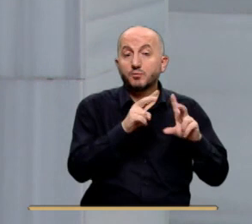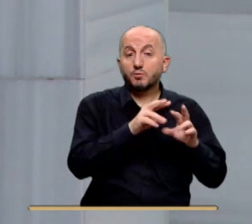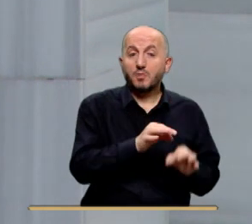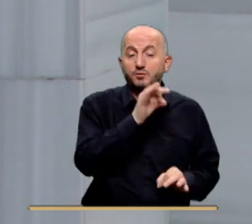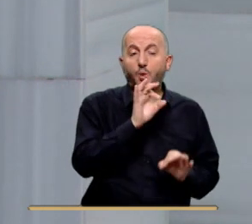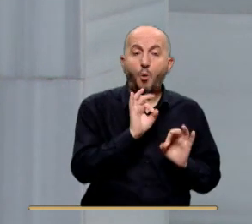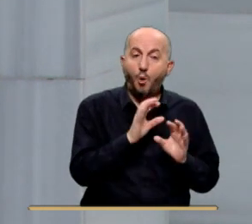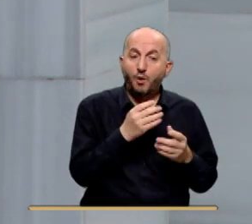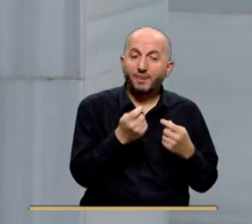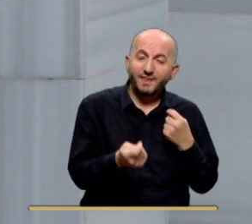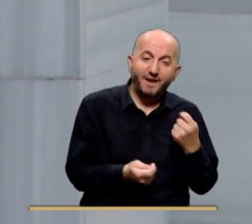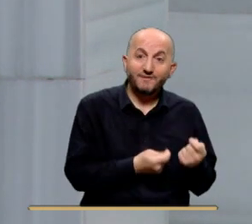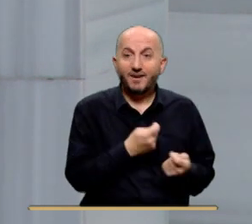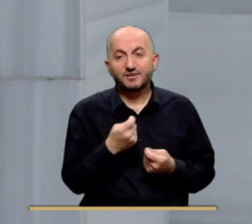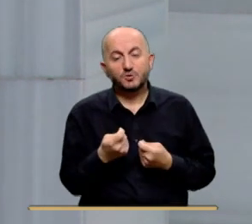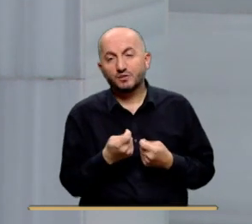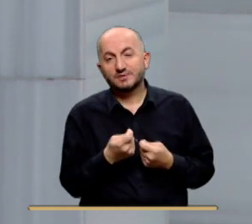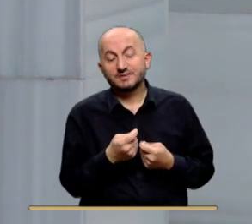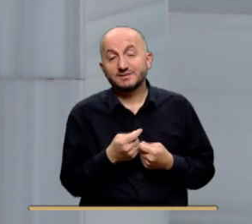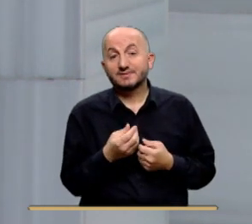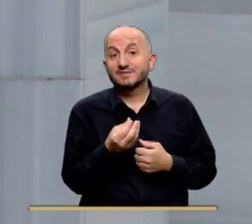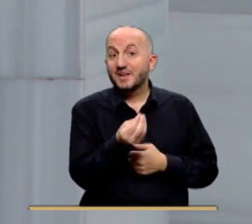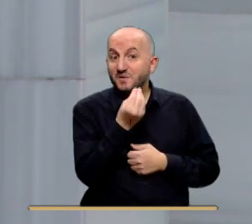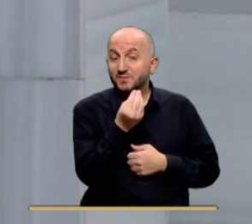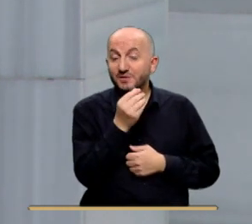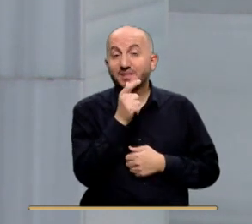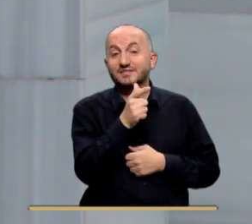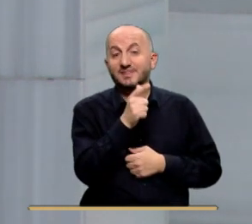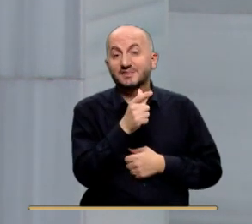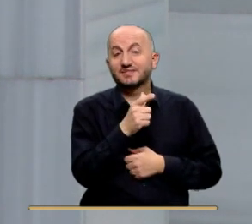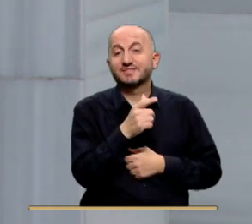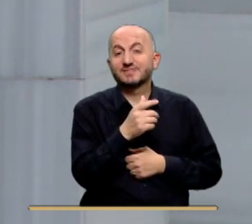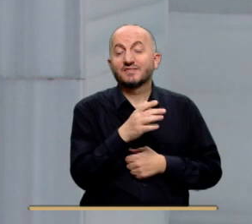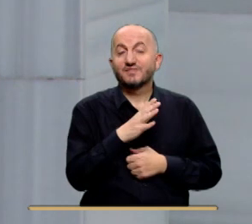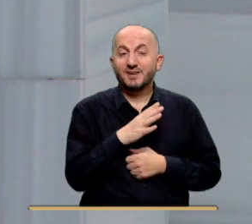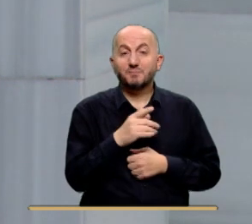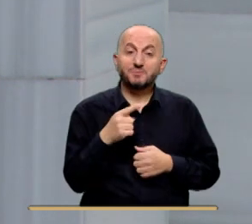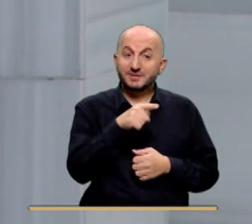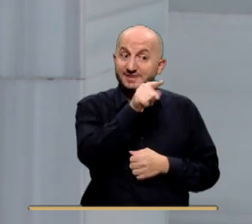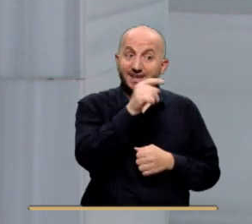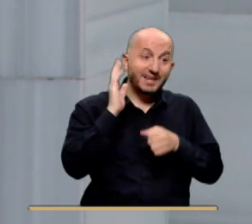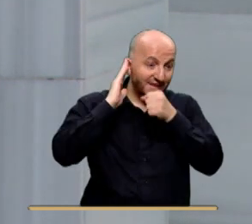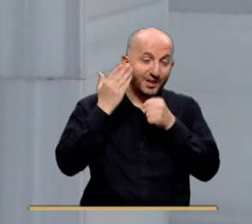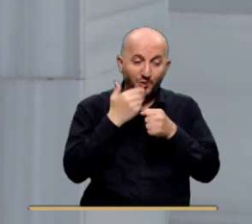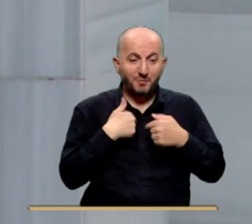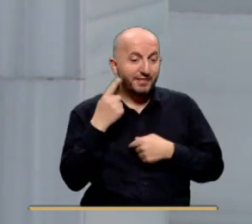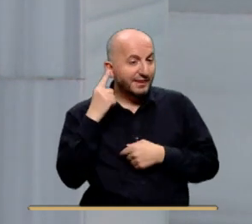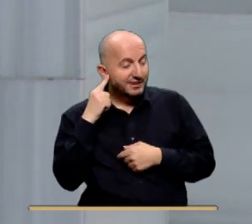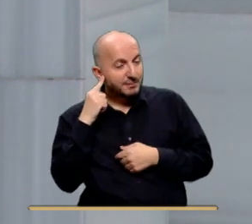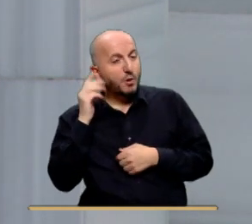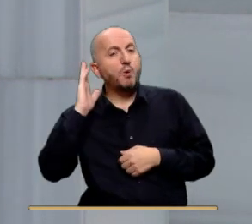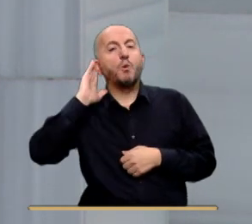öyle davranıyor ki, ne kadar güzel sesin var, bir ezan oku da bir daha ben dinleyeyim diyor.